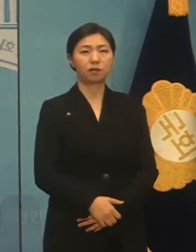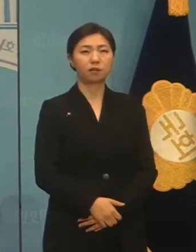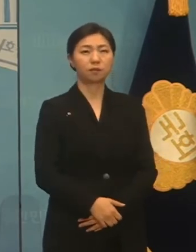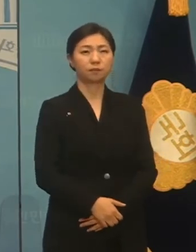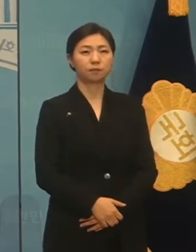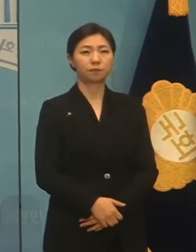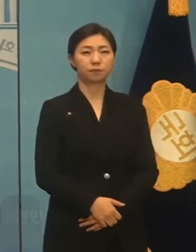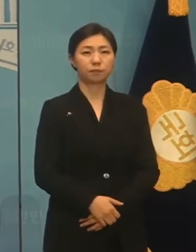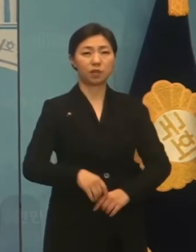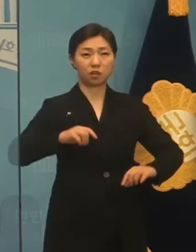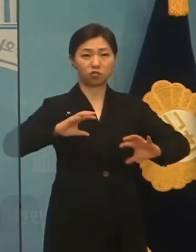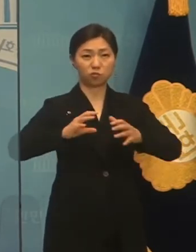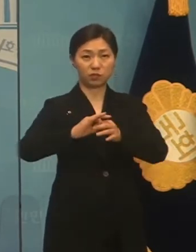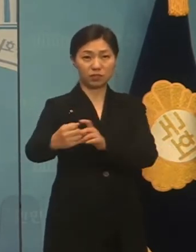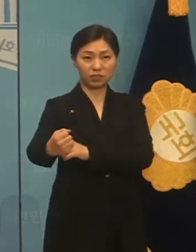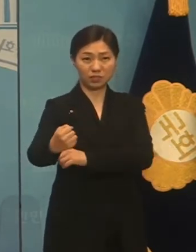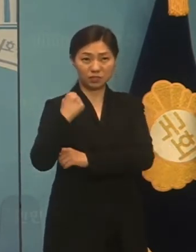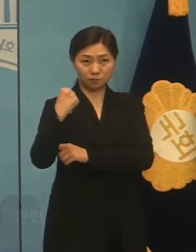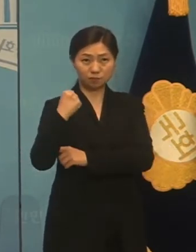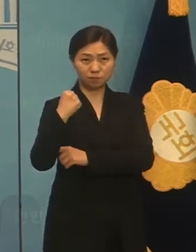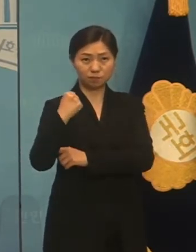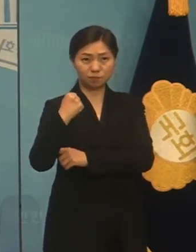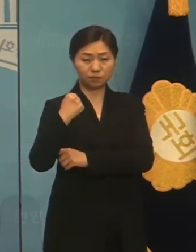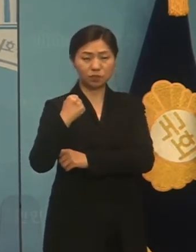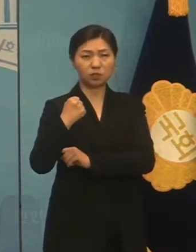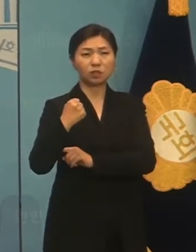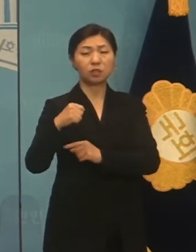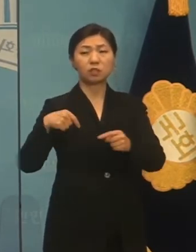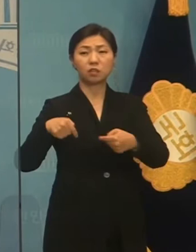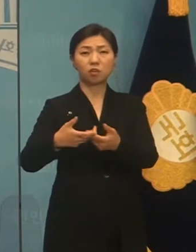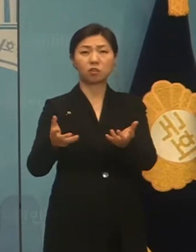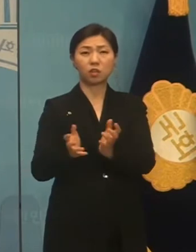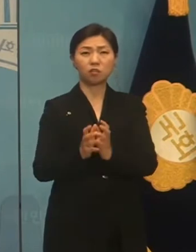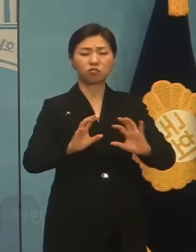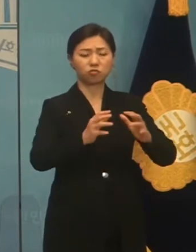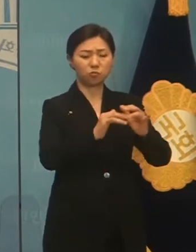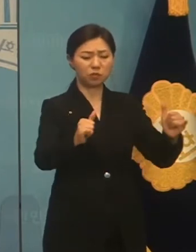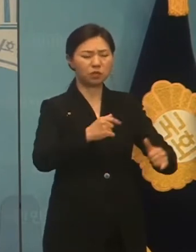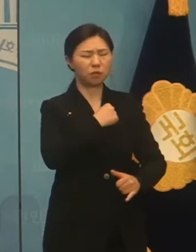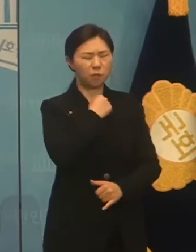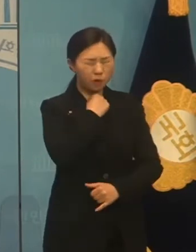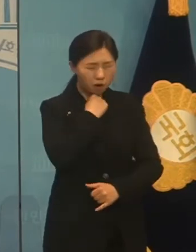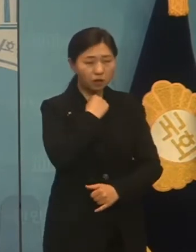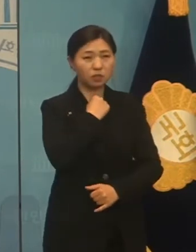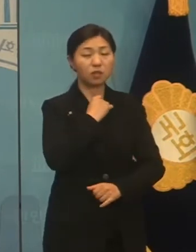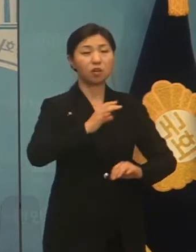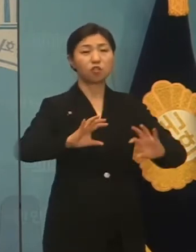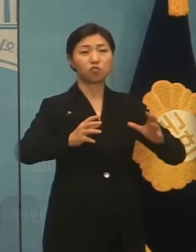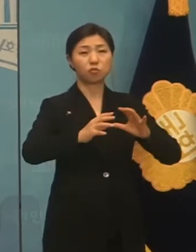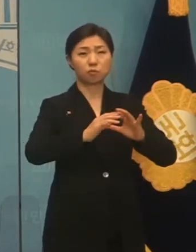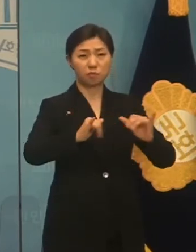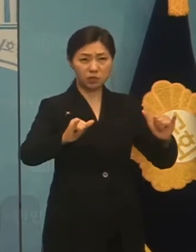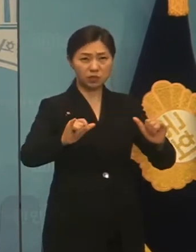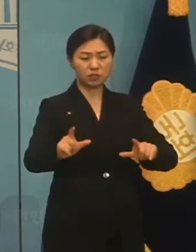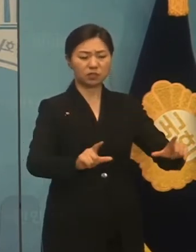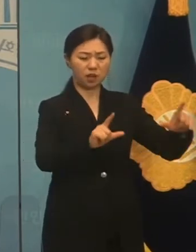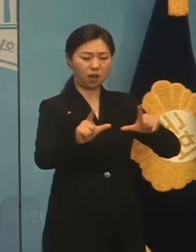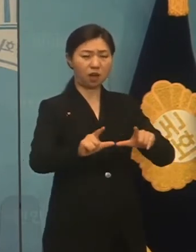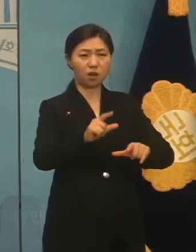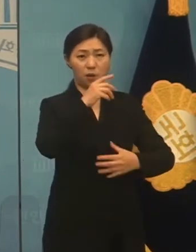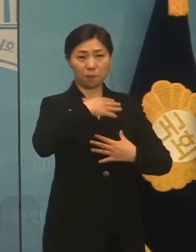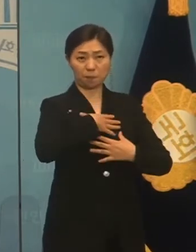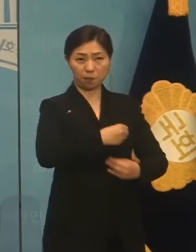우리 당은 국민이 원하는 국민의 삶이 나아지는 정권 교체를 반드시 이뤄내야 합니다.